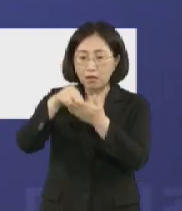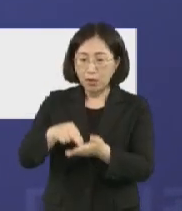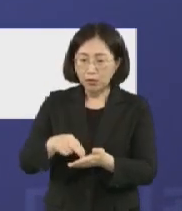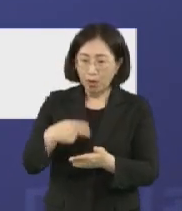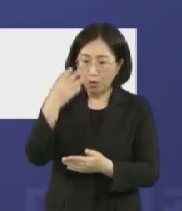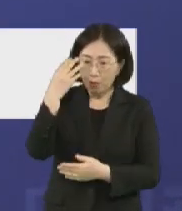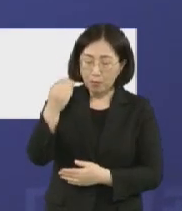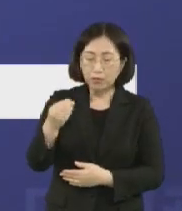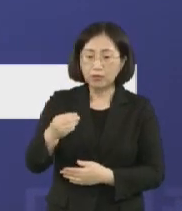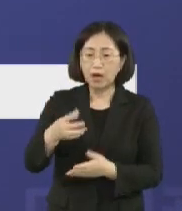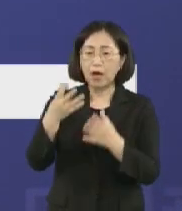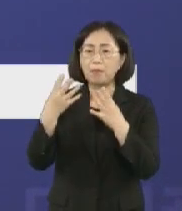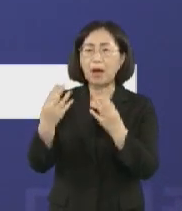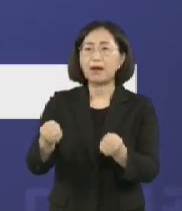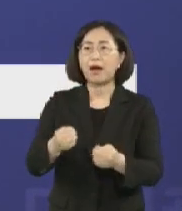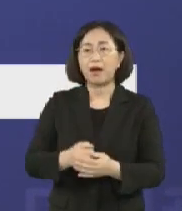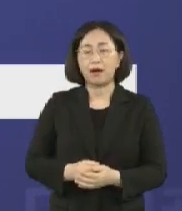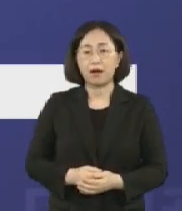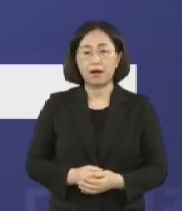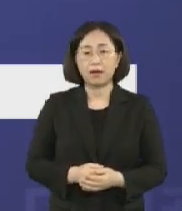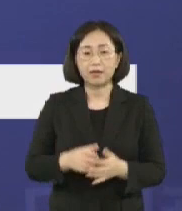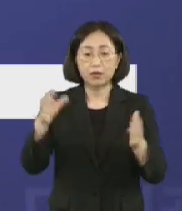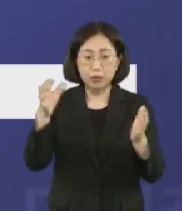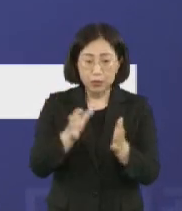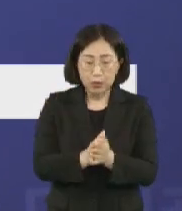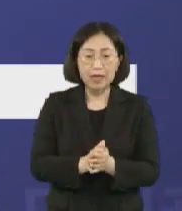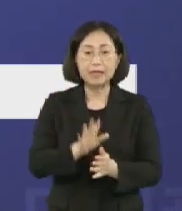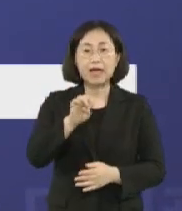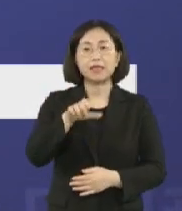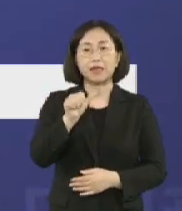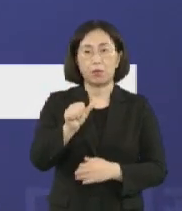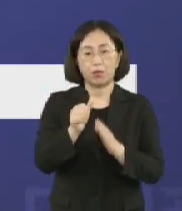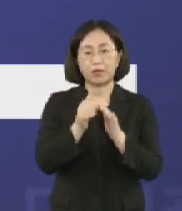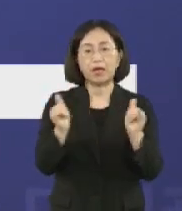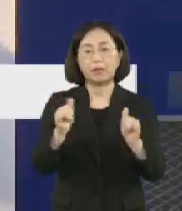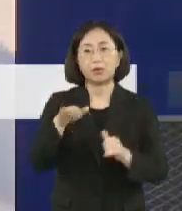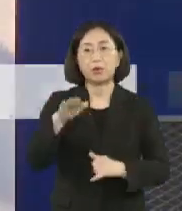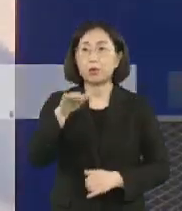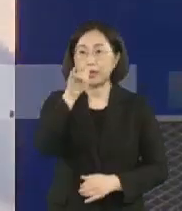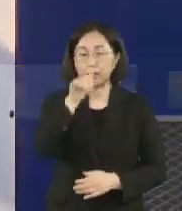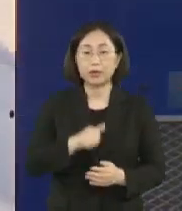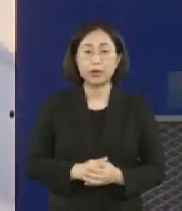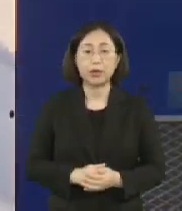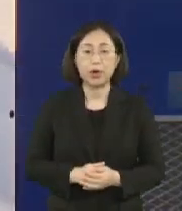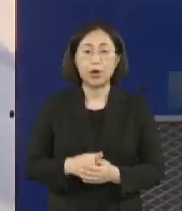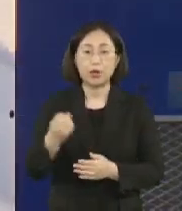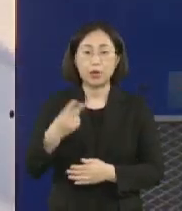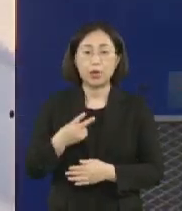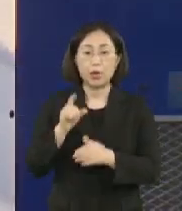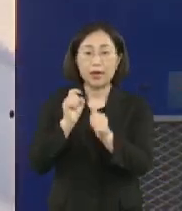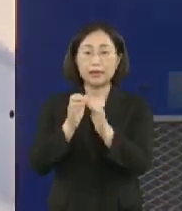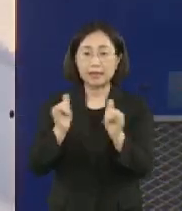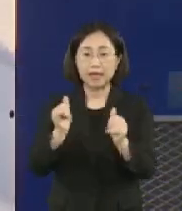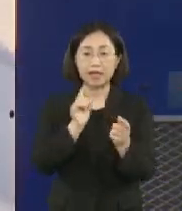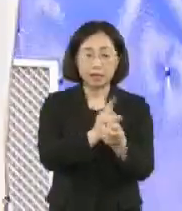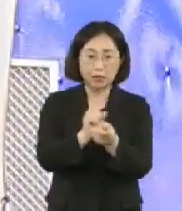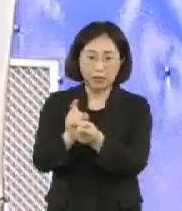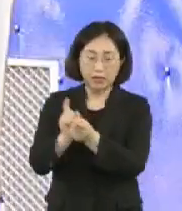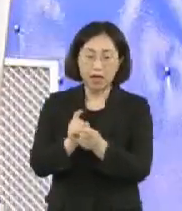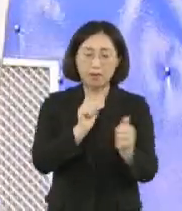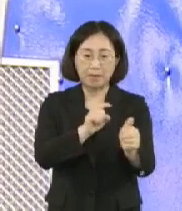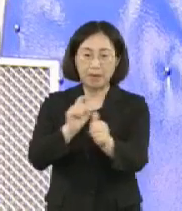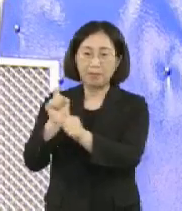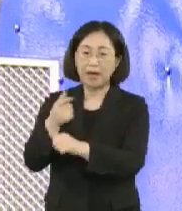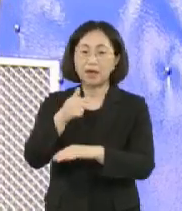것이 보였습니다. 그래서 다시 저희가 확보하니까 총 45명 정도의 신도수가 있었고, 이 밖에 기존 확진자의 접촉자 등이